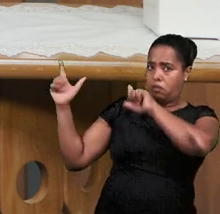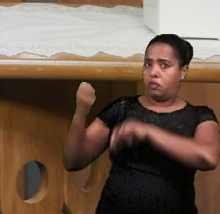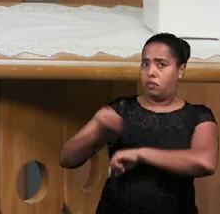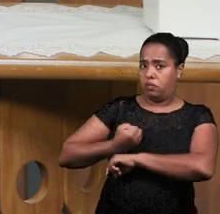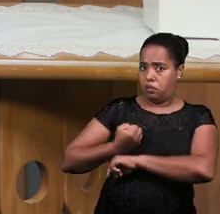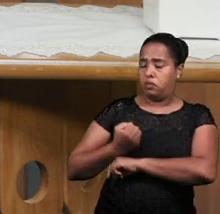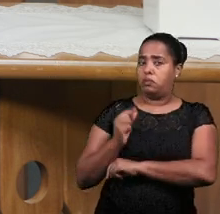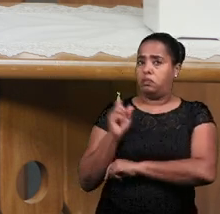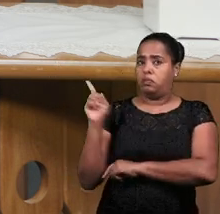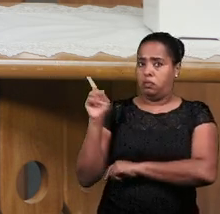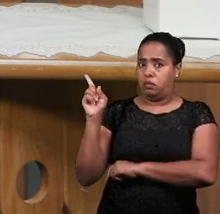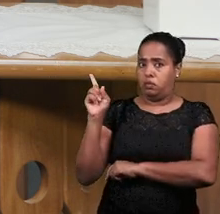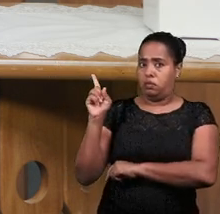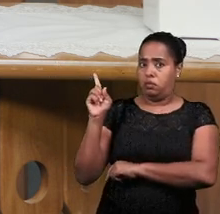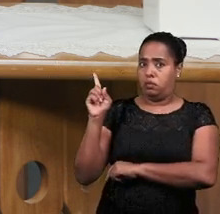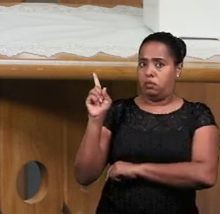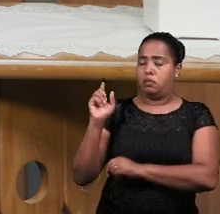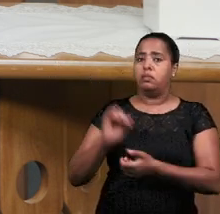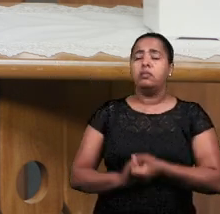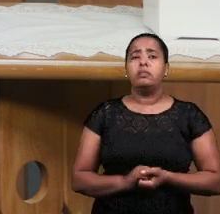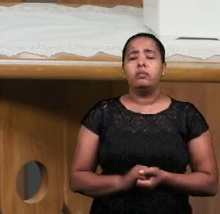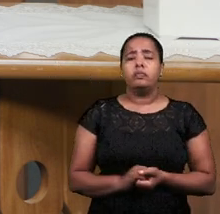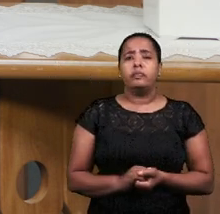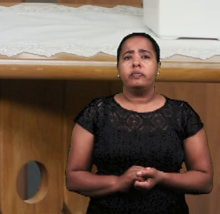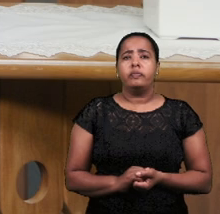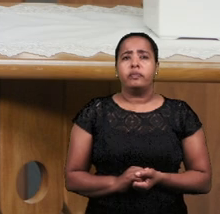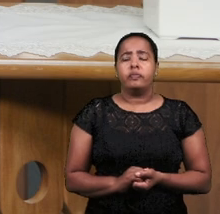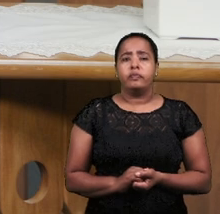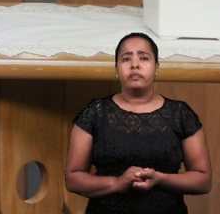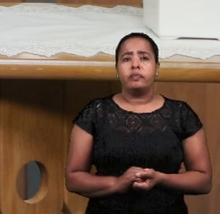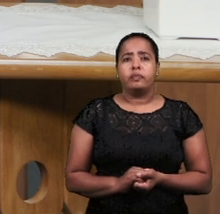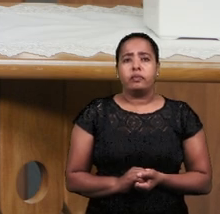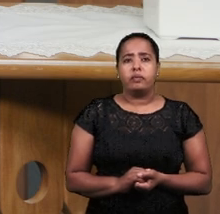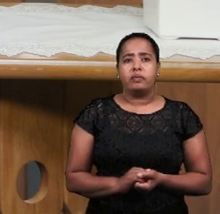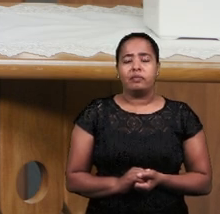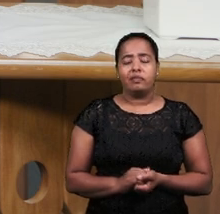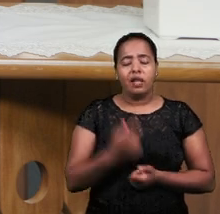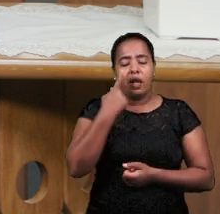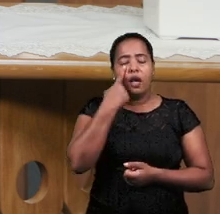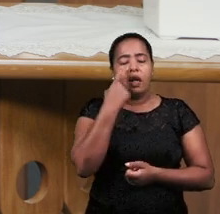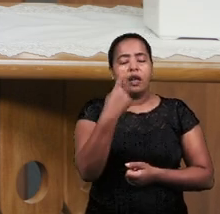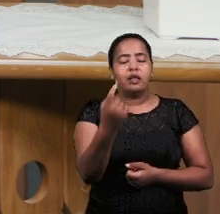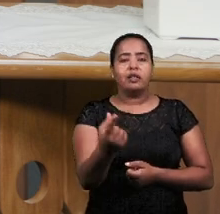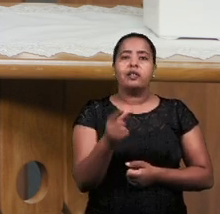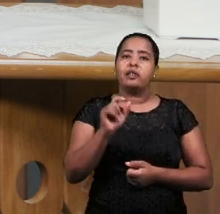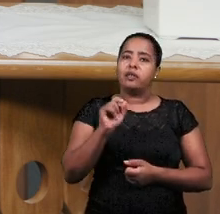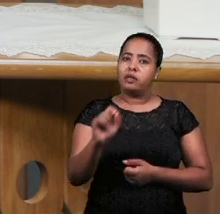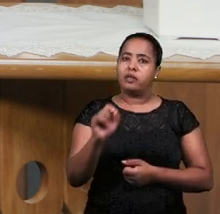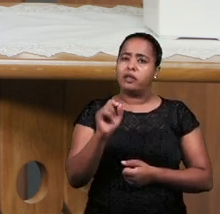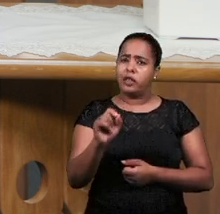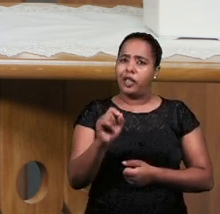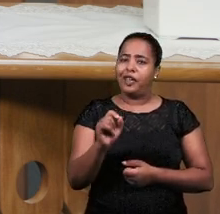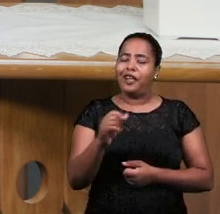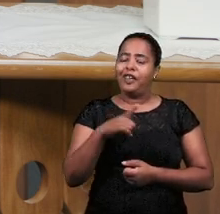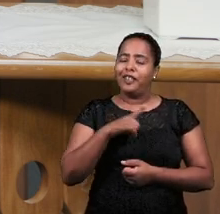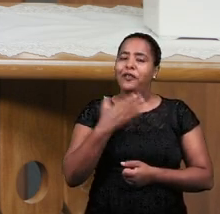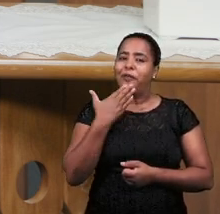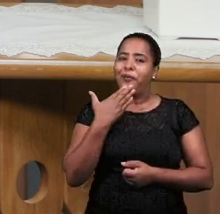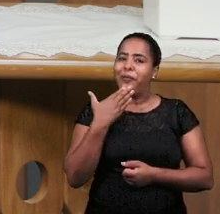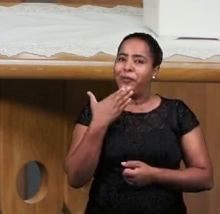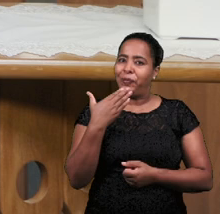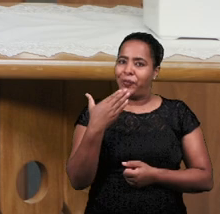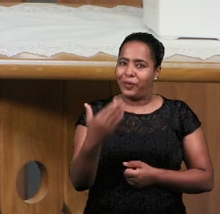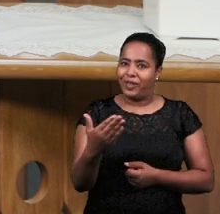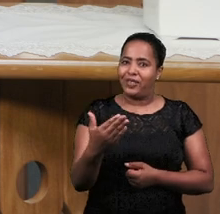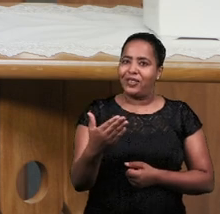707 30 76 au Brésil. Il y a quelque chose d'intéressant à dire, qu'il y a eu une demande de dire